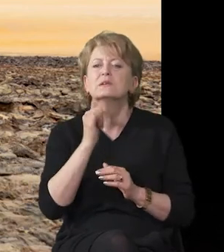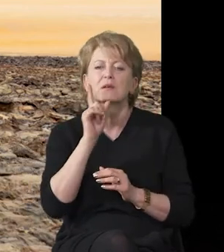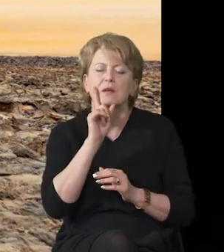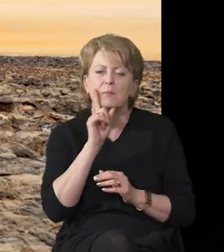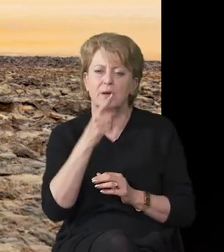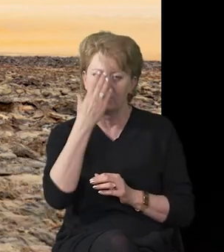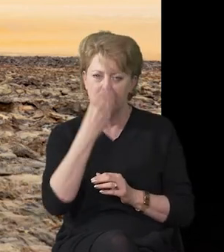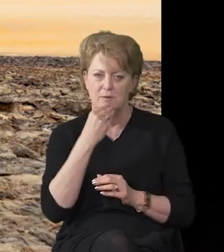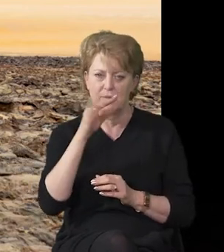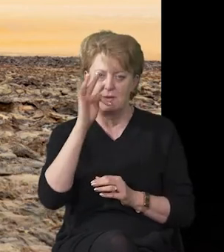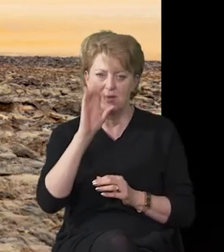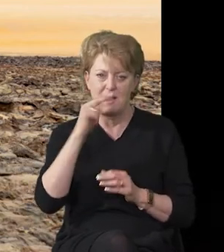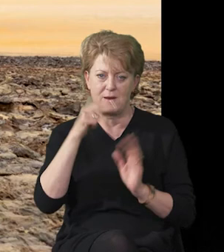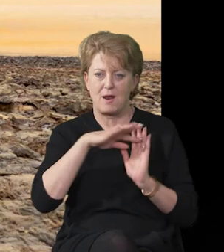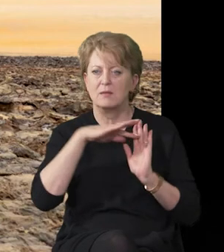jest szóste pod względem